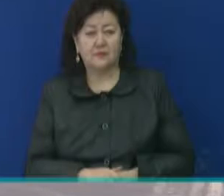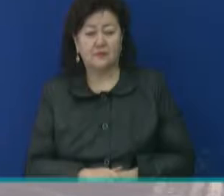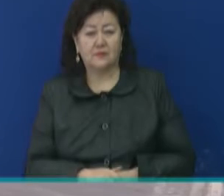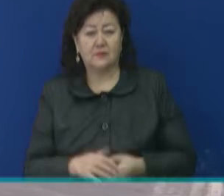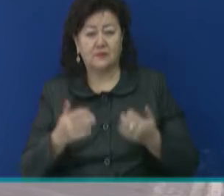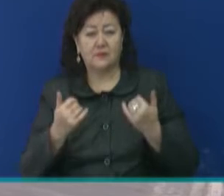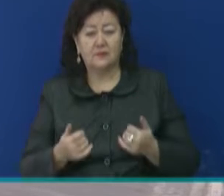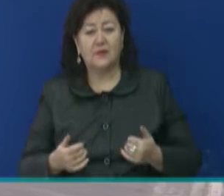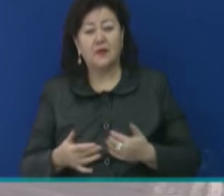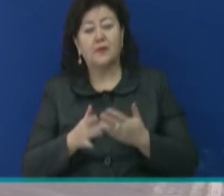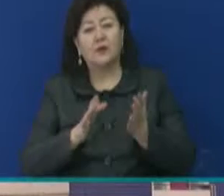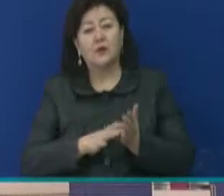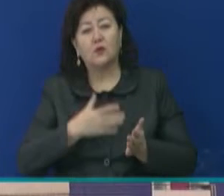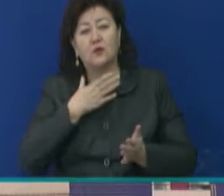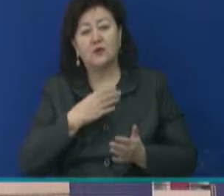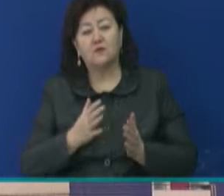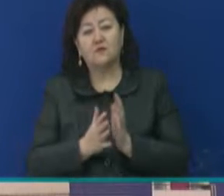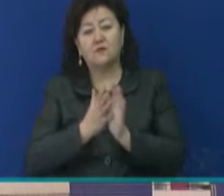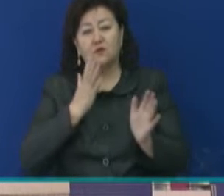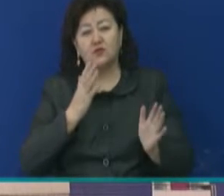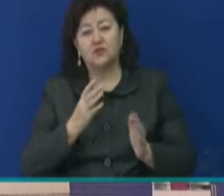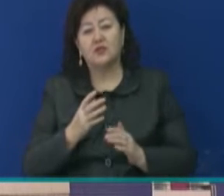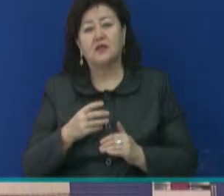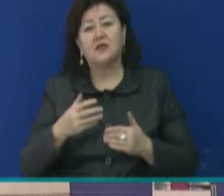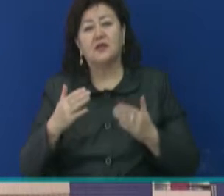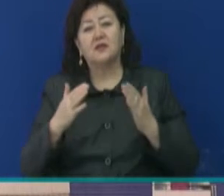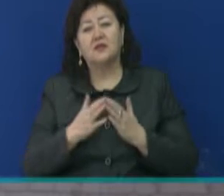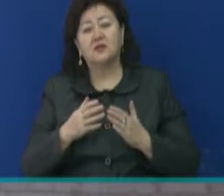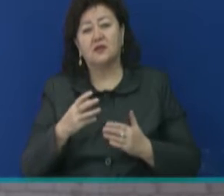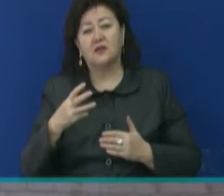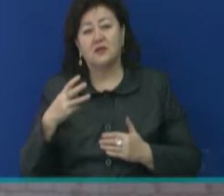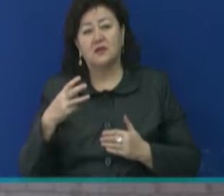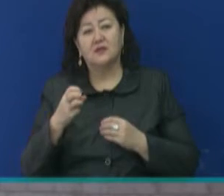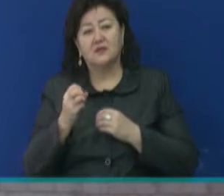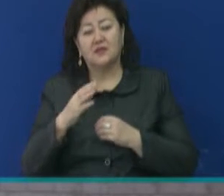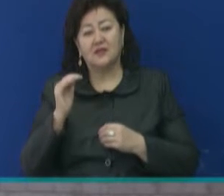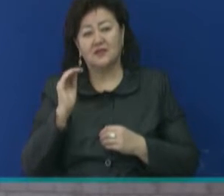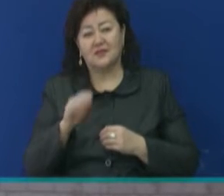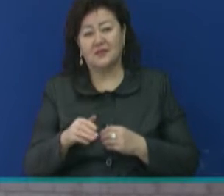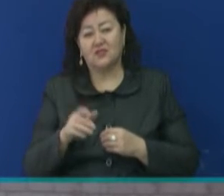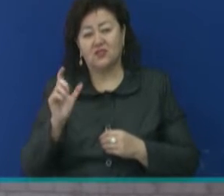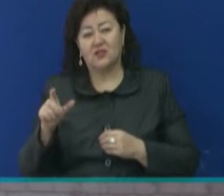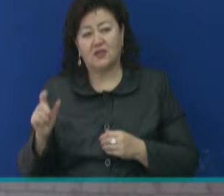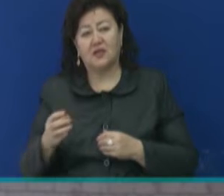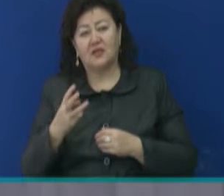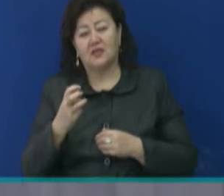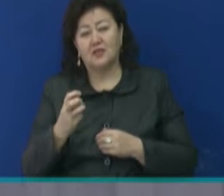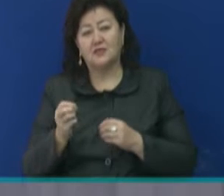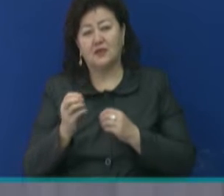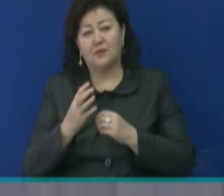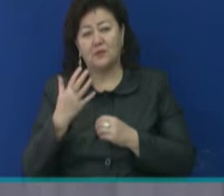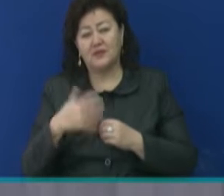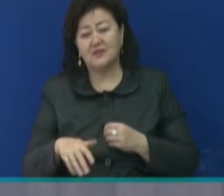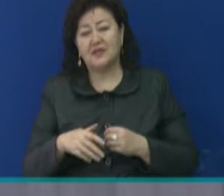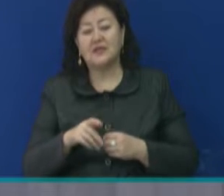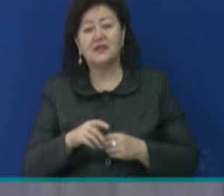сейчас по городу семей в очереди на жилье стоят 13377 человек из них 1350 многодетных матерей